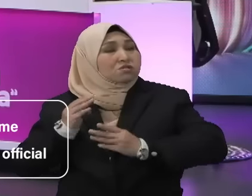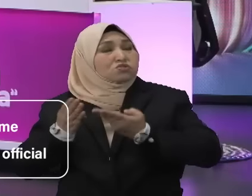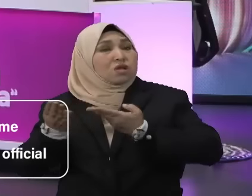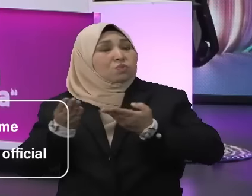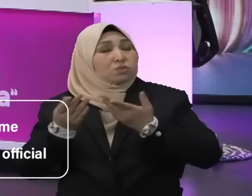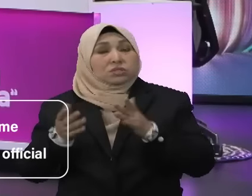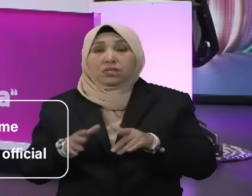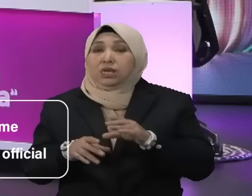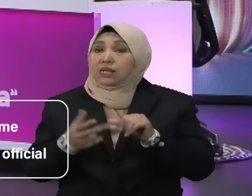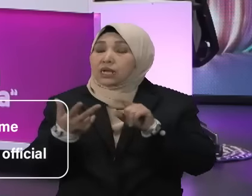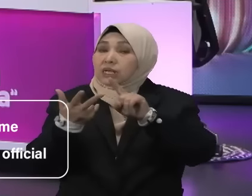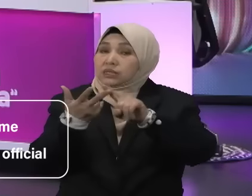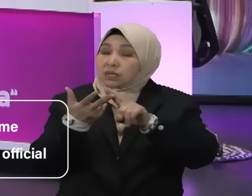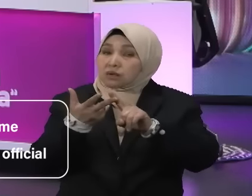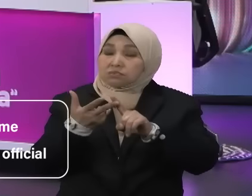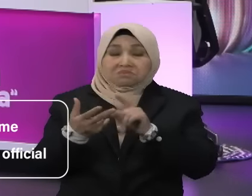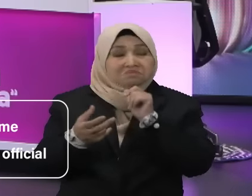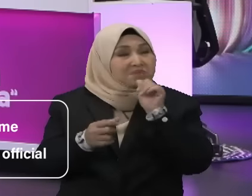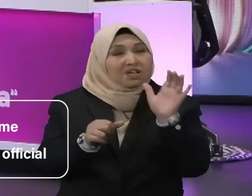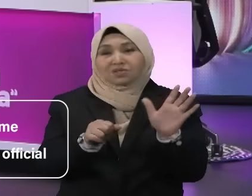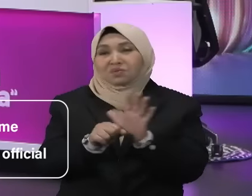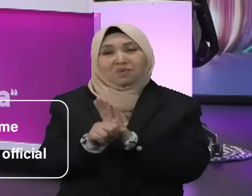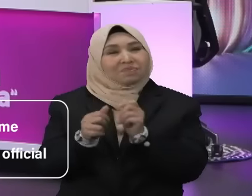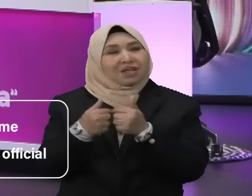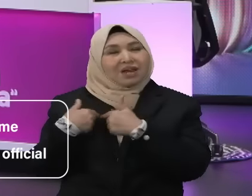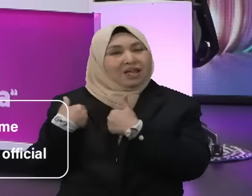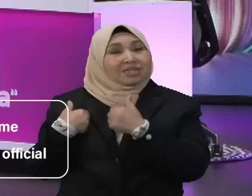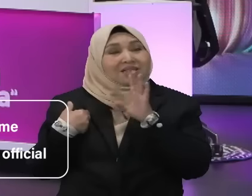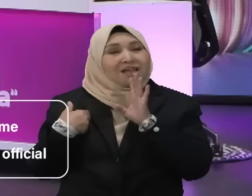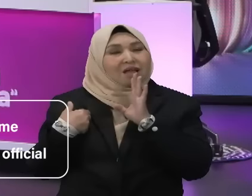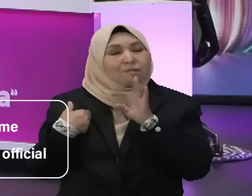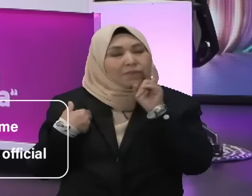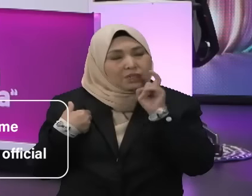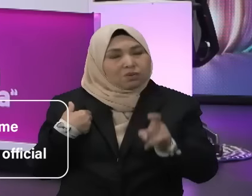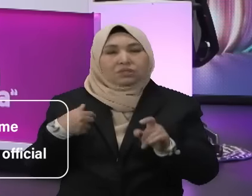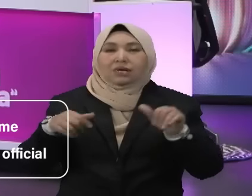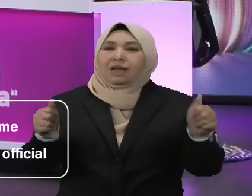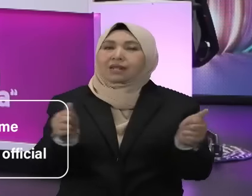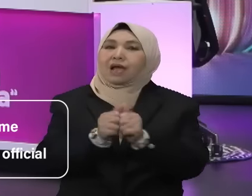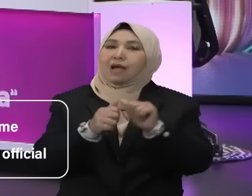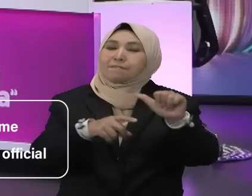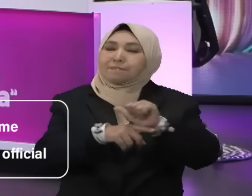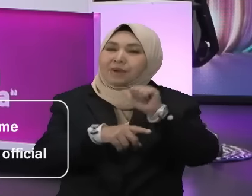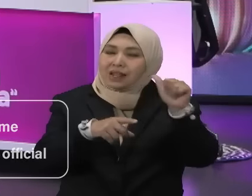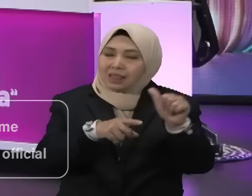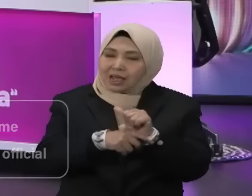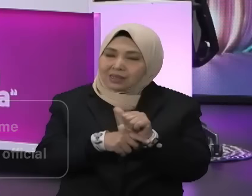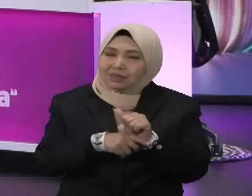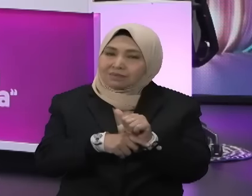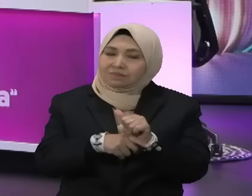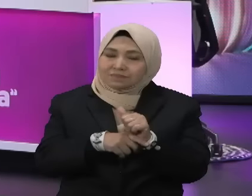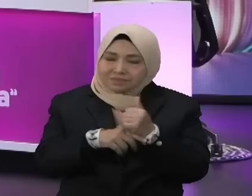Dan yang ketiga adalah, tidak cukup dengan hati dan juga lisan, perlu dilihat juga pada amalan. Al-amalu bil jawarih, melihat kepada amalan.